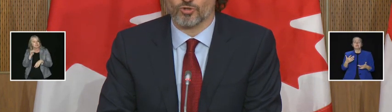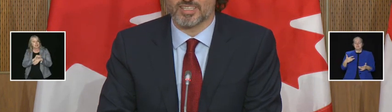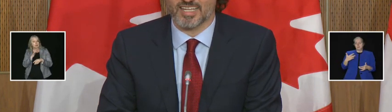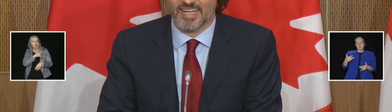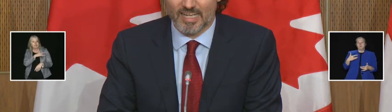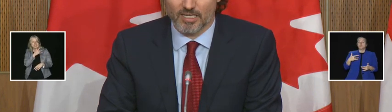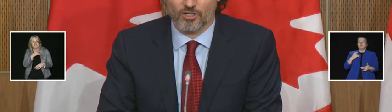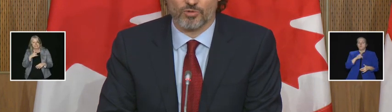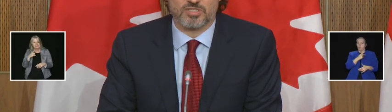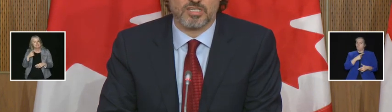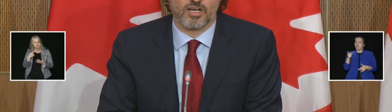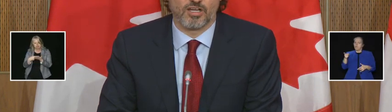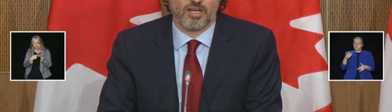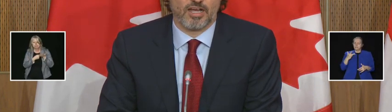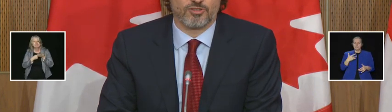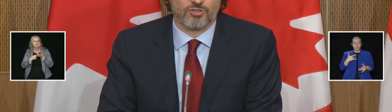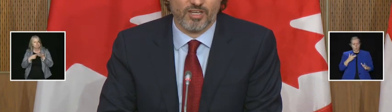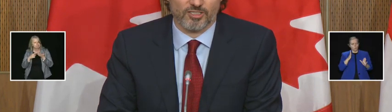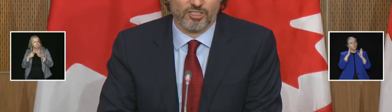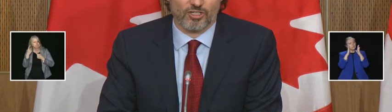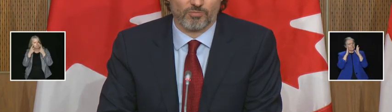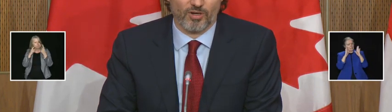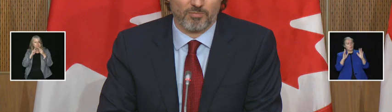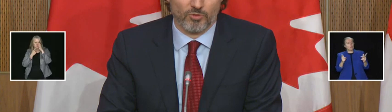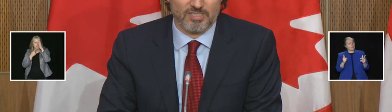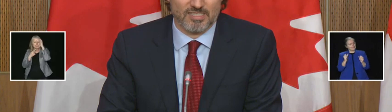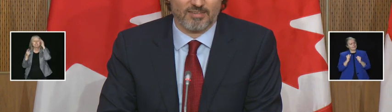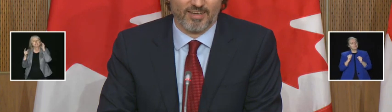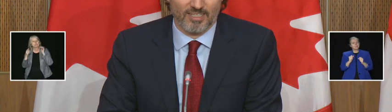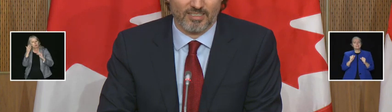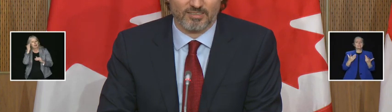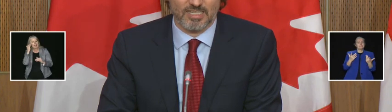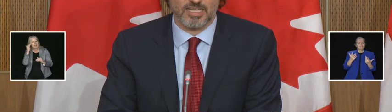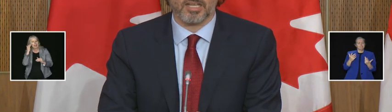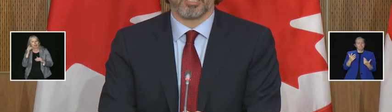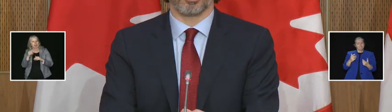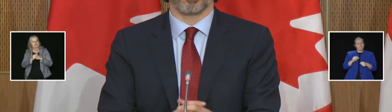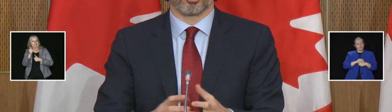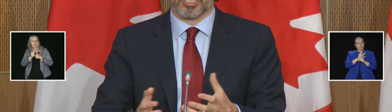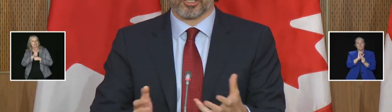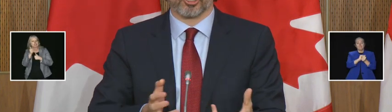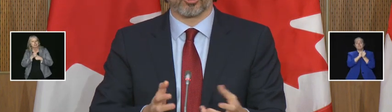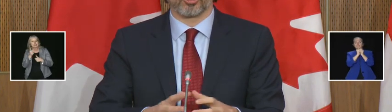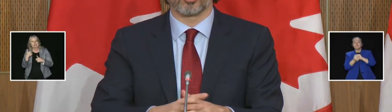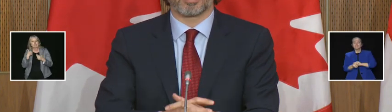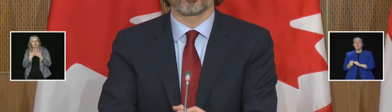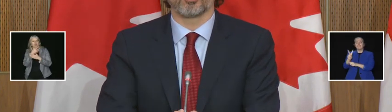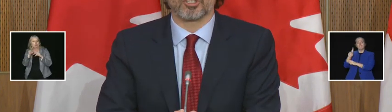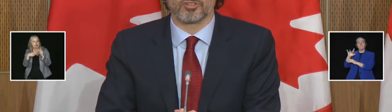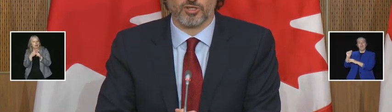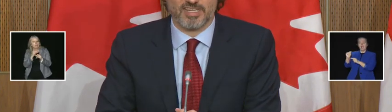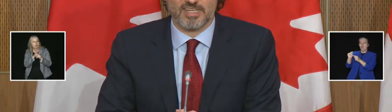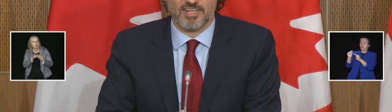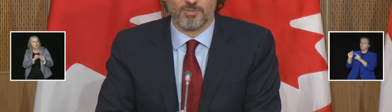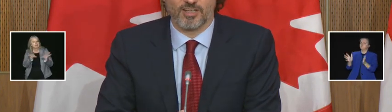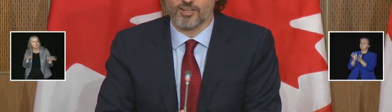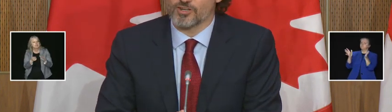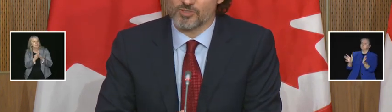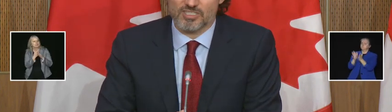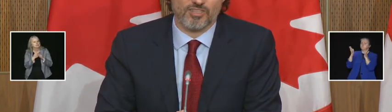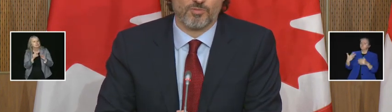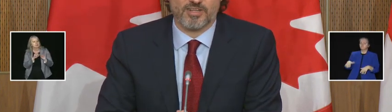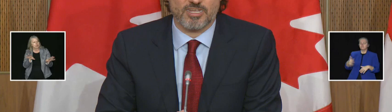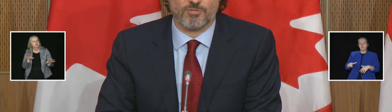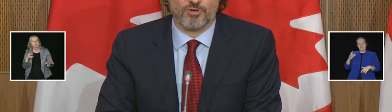sont très conscients a dit danger que pourrait poser ses variantes et cherche toujours à trouver ce bon équilibre